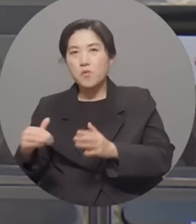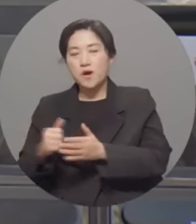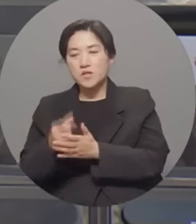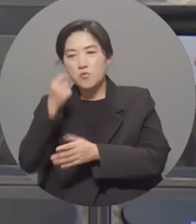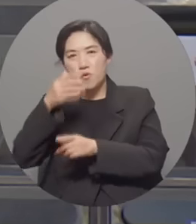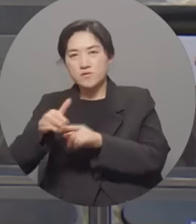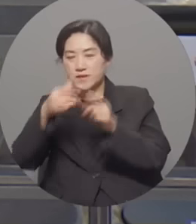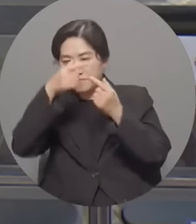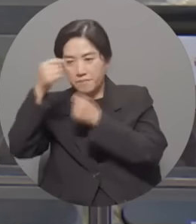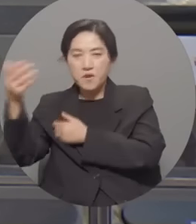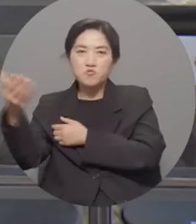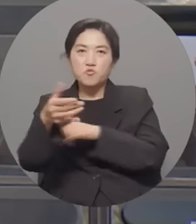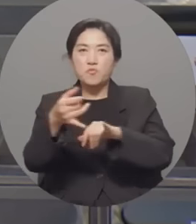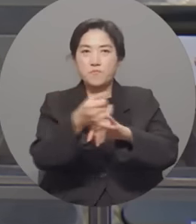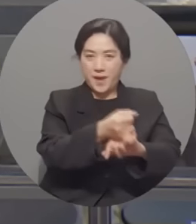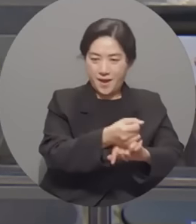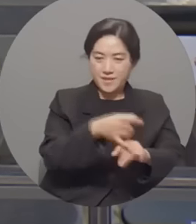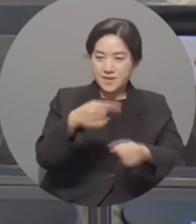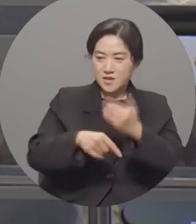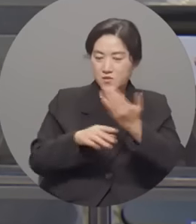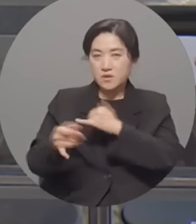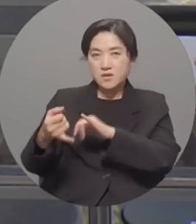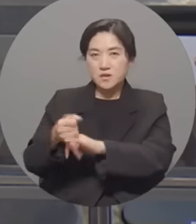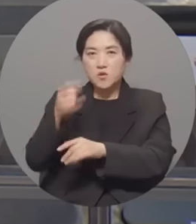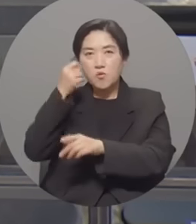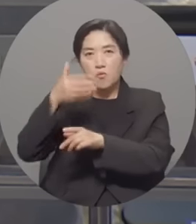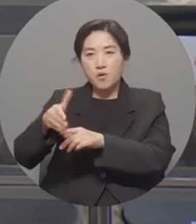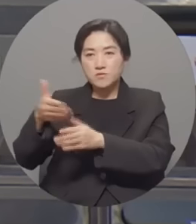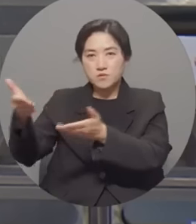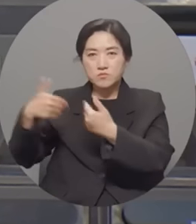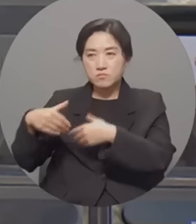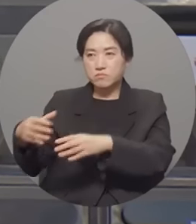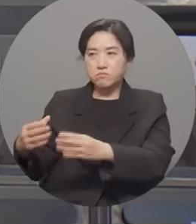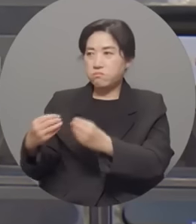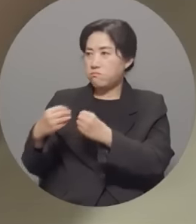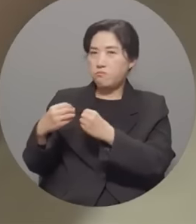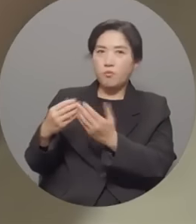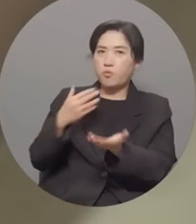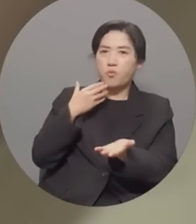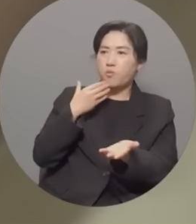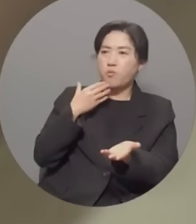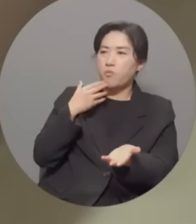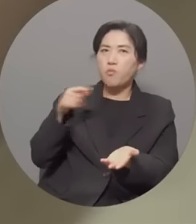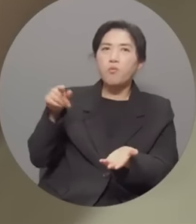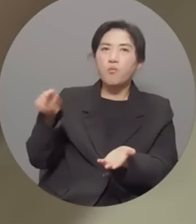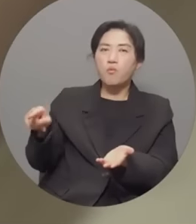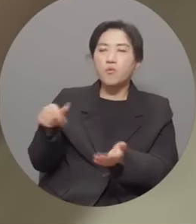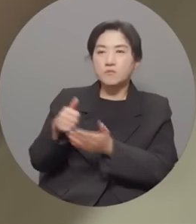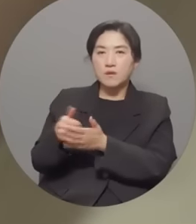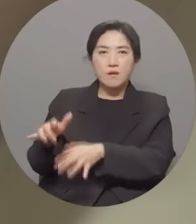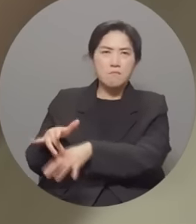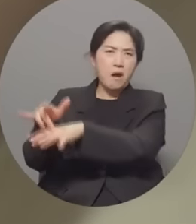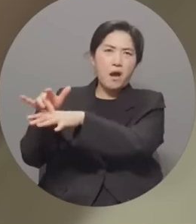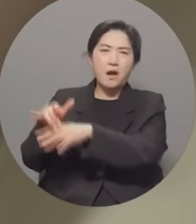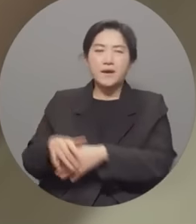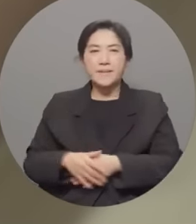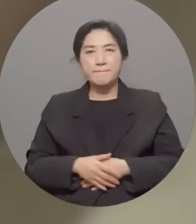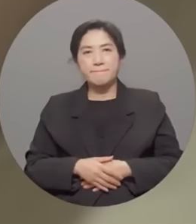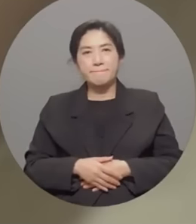약속했습니다. 그런데 1년 뒤 약속했던 월세 지급은 중단됐고 업체 관계자들도 돌연